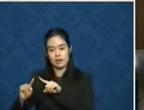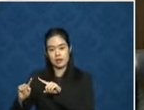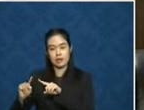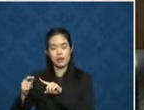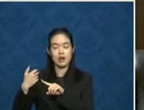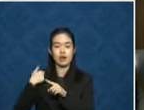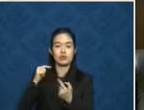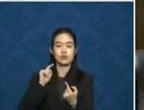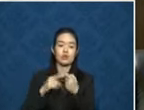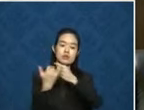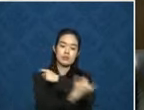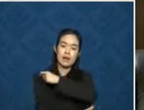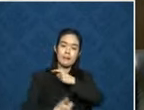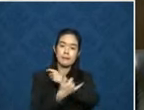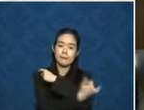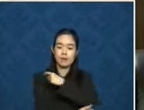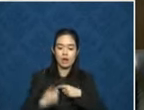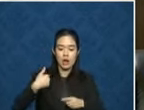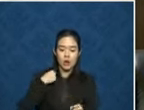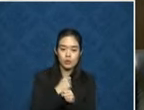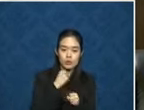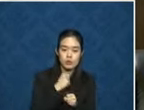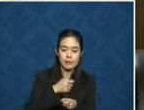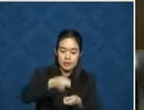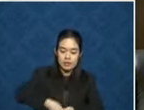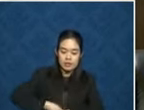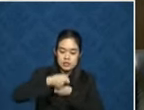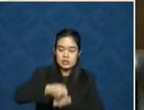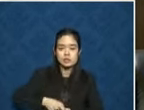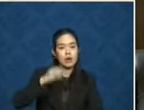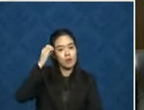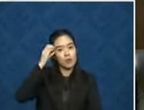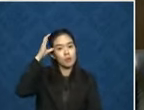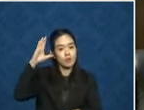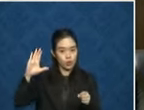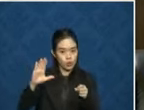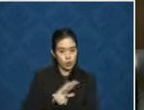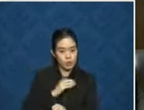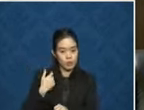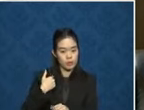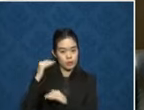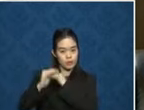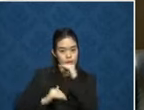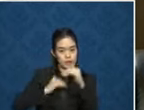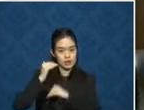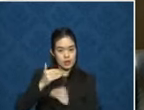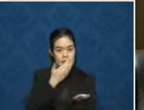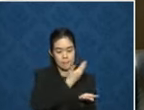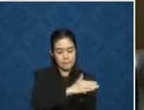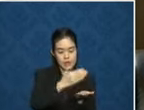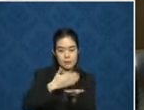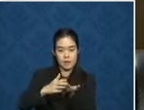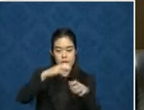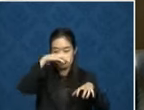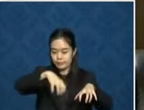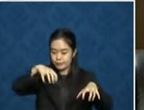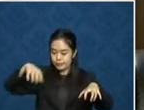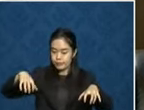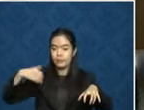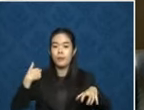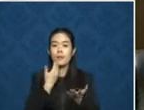ธอร์แลนด์หรือประเทศที่ก้าวหน้าในด้านนี้นะครับก็จะมีการแบ่งพื้นที่เป็นพื้นที่